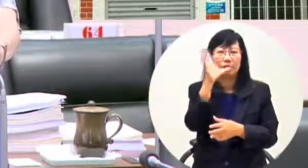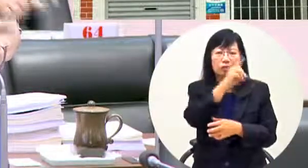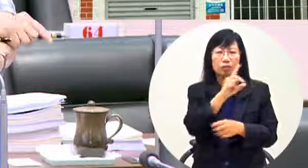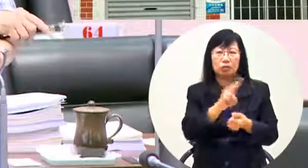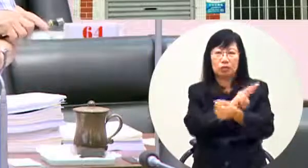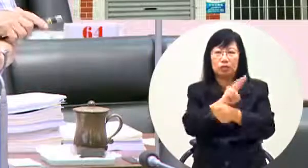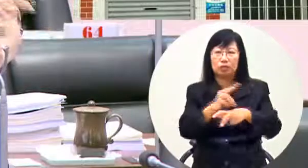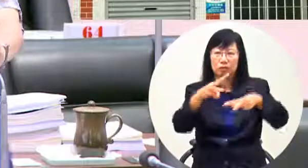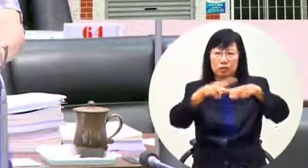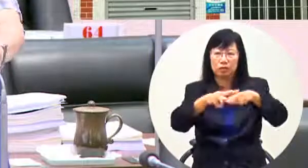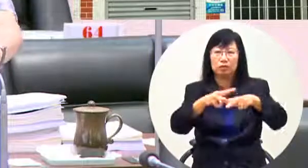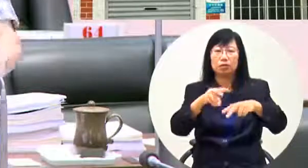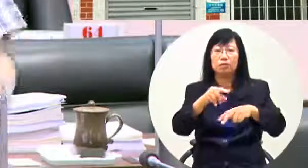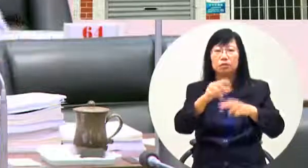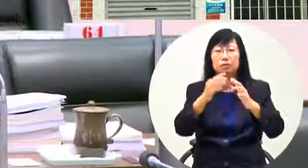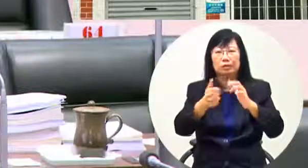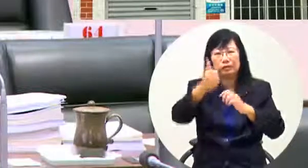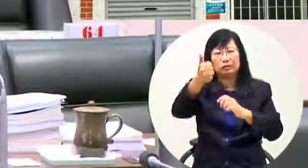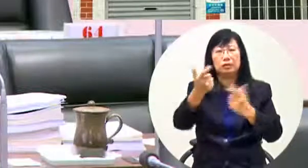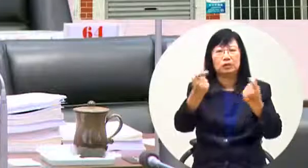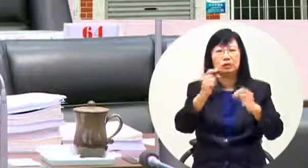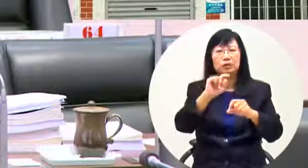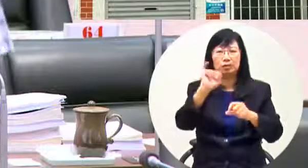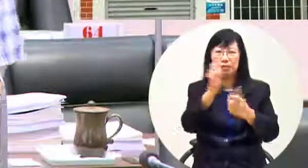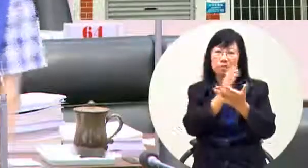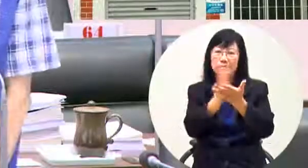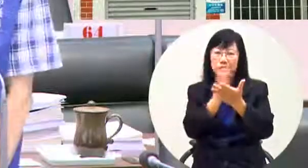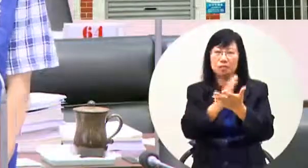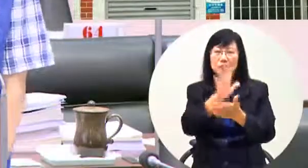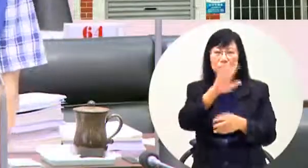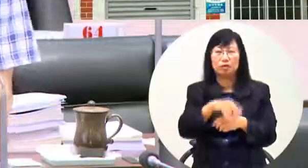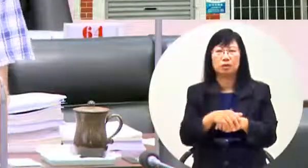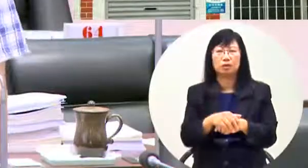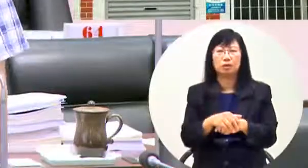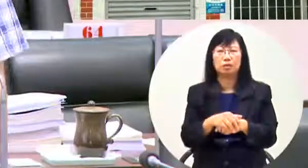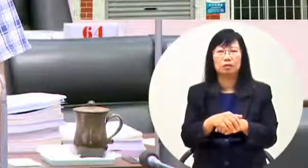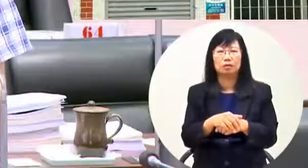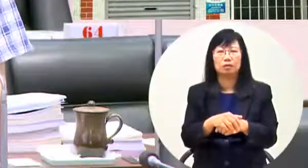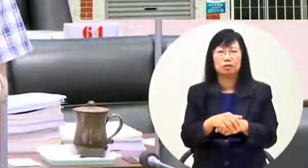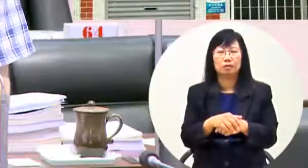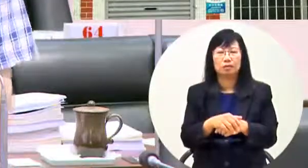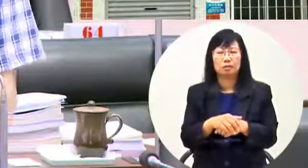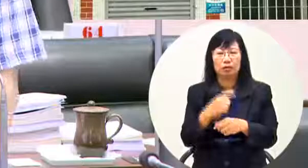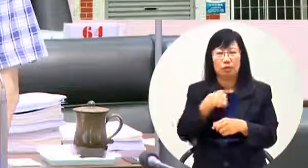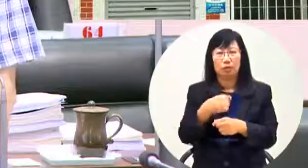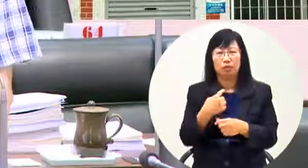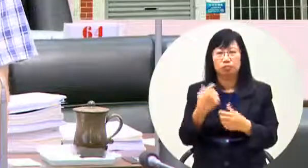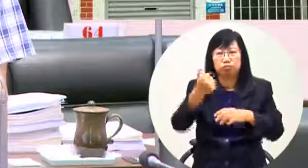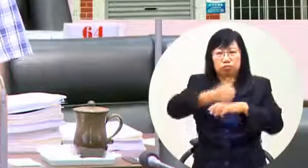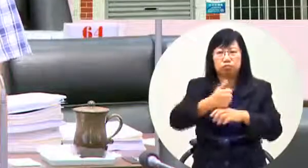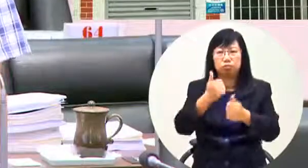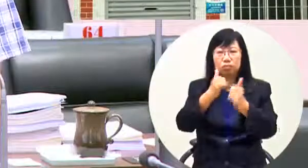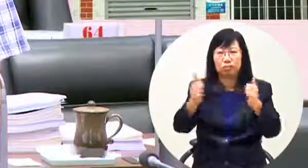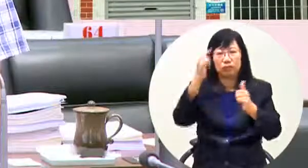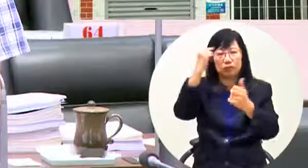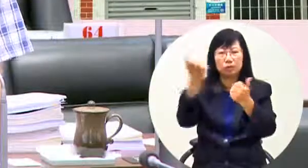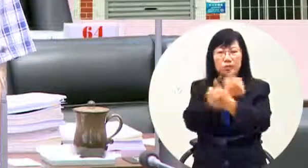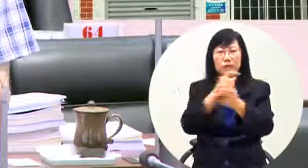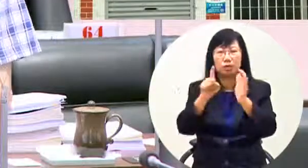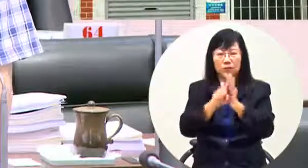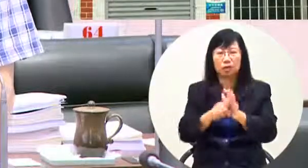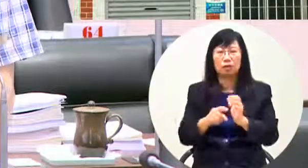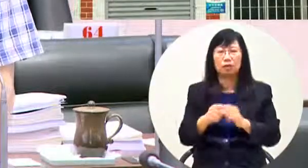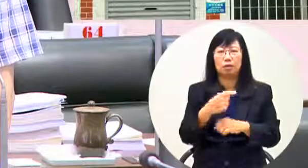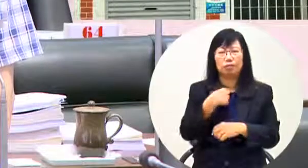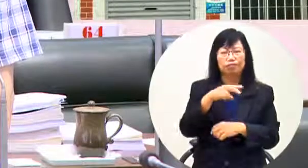嘛是小瓜公公，真的是很不公道。哦，当民意代表那么久了哦，有时候看不下去了，所以市长我就拜托